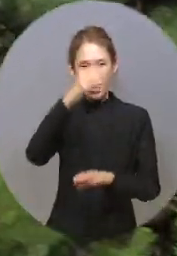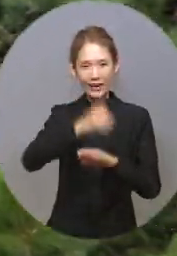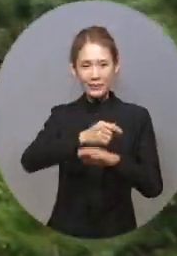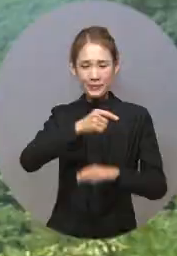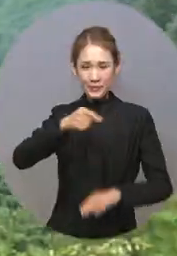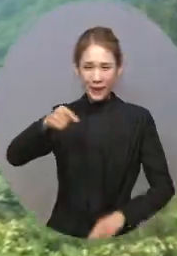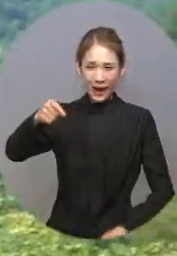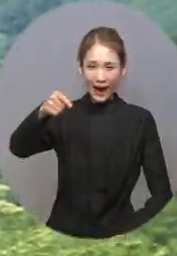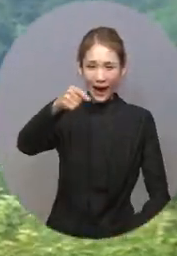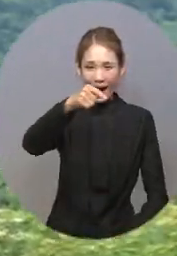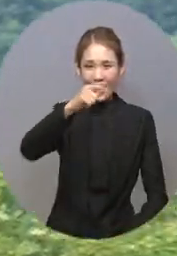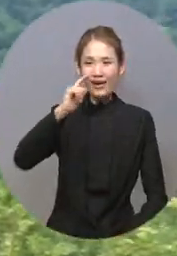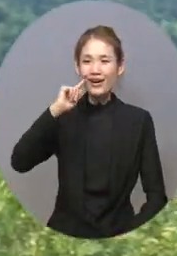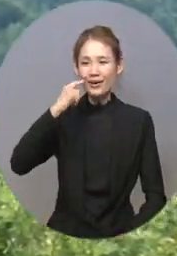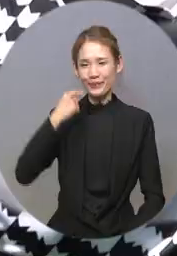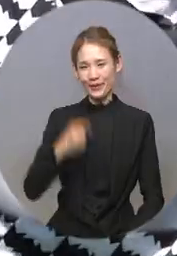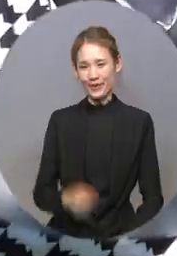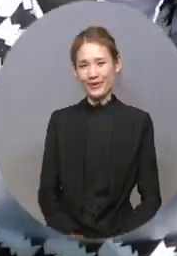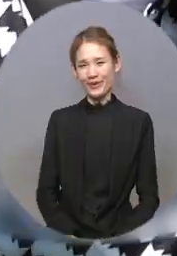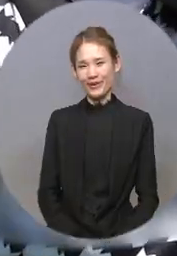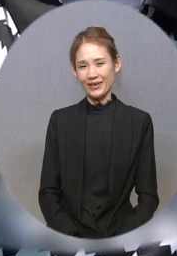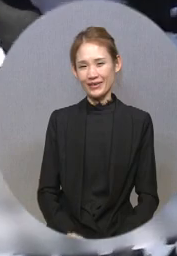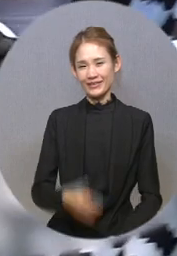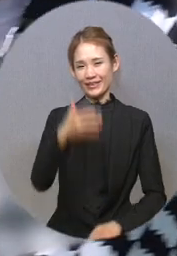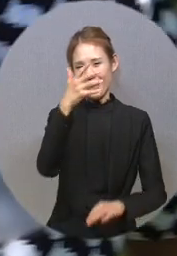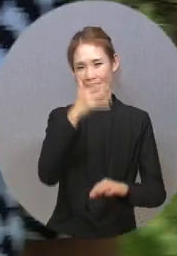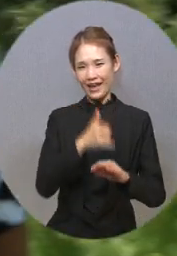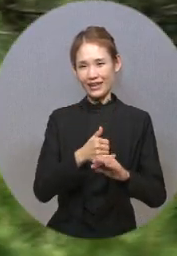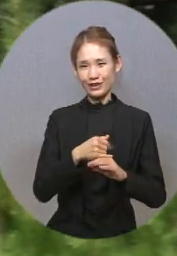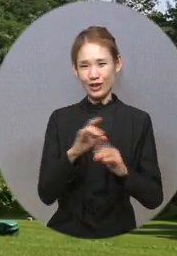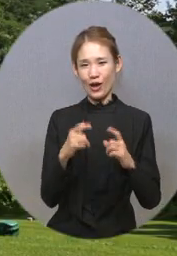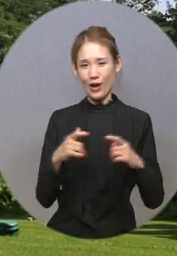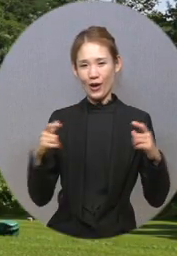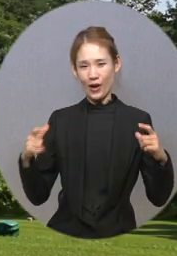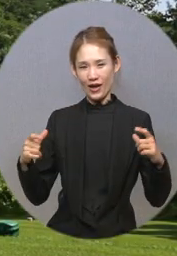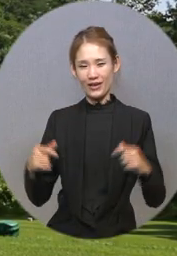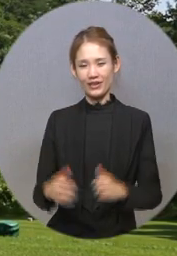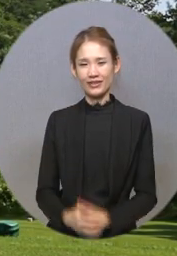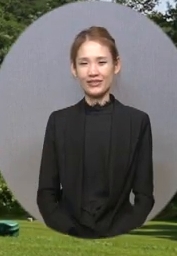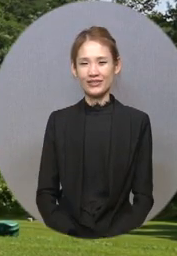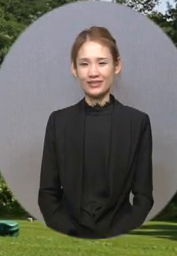오 드로우 나이스. 아 좀 컸네. 너 왜 이렇게 잘쳐?